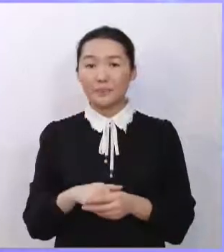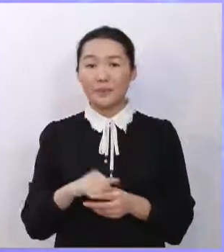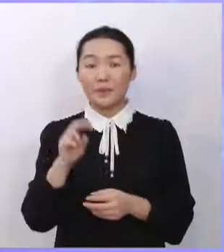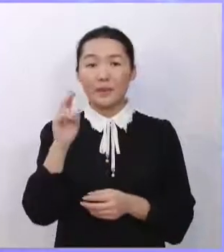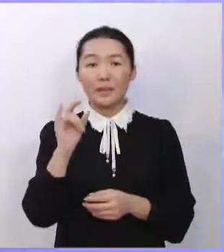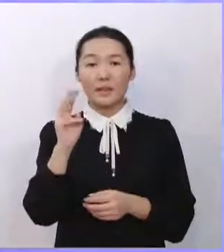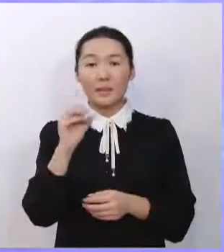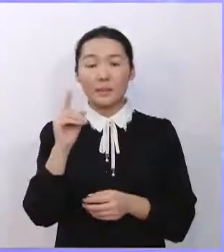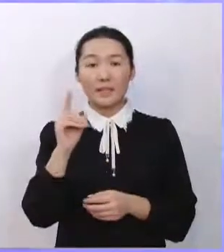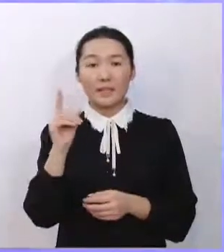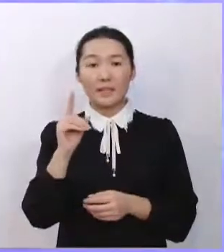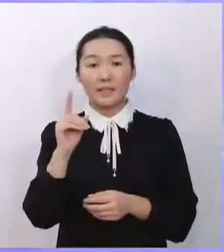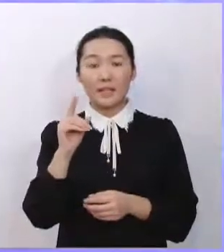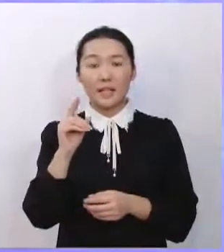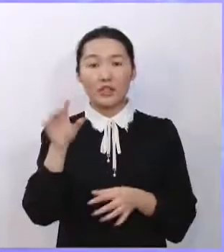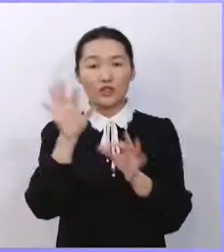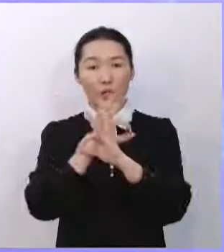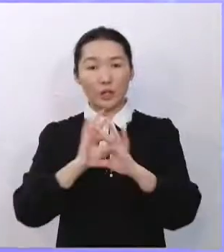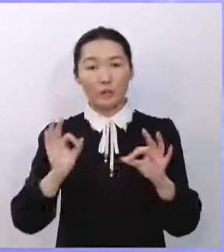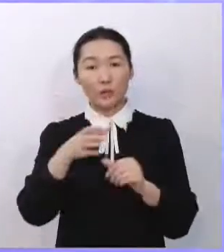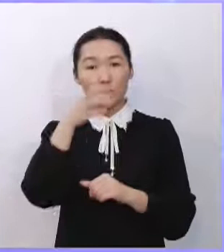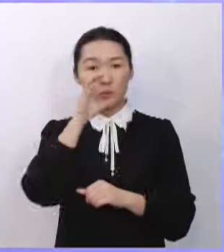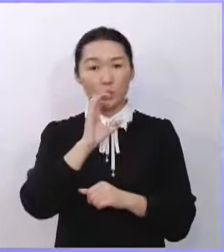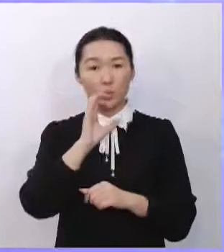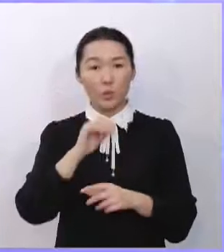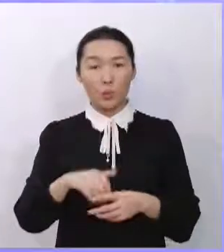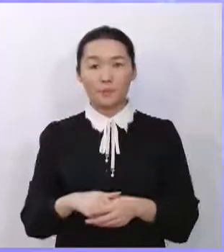Кымыз жагымдуу суусундук.